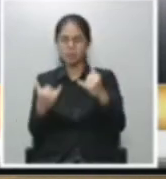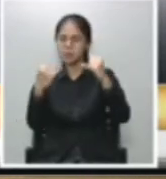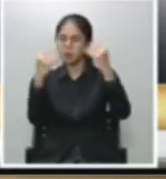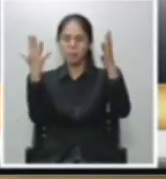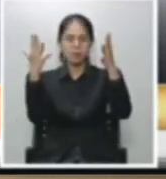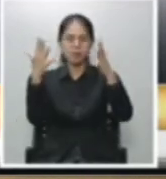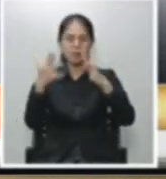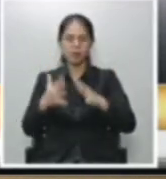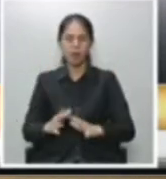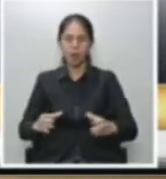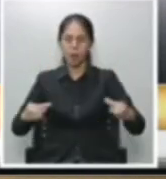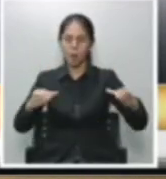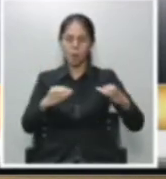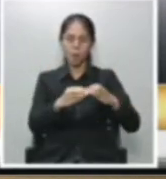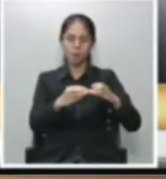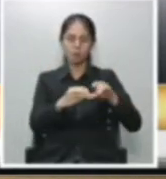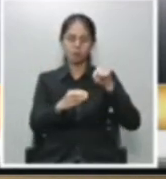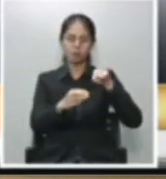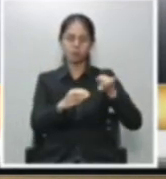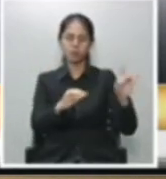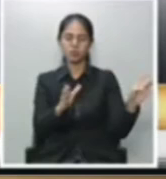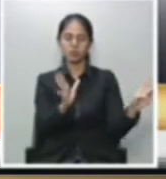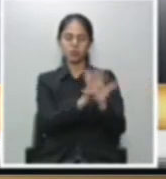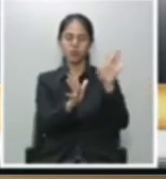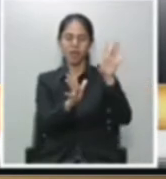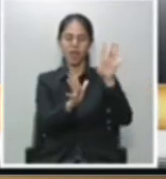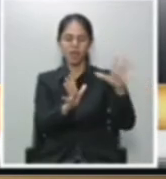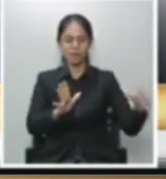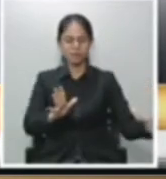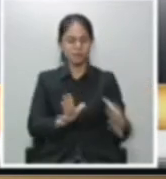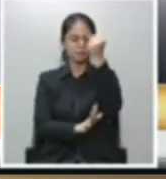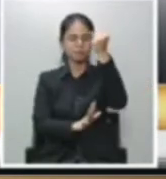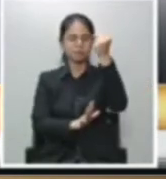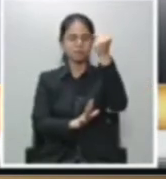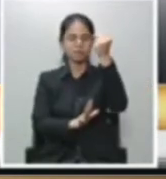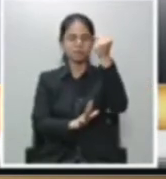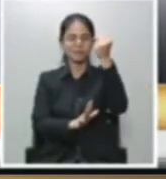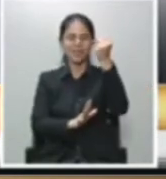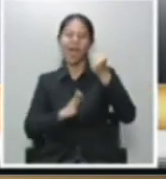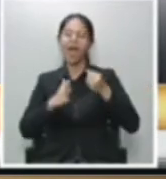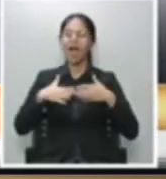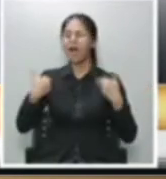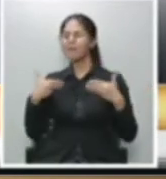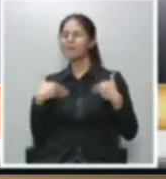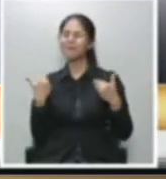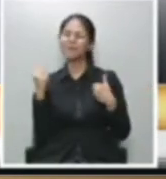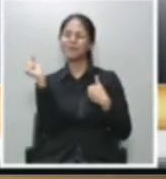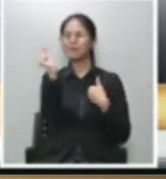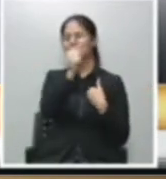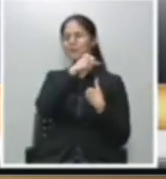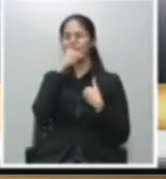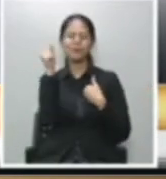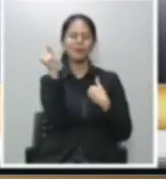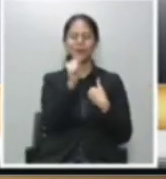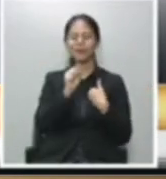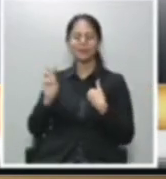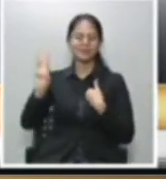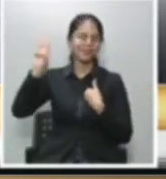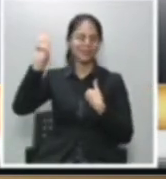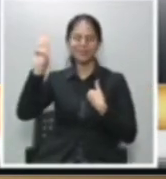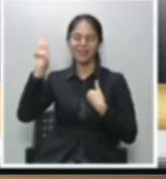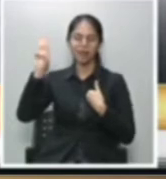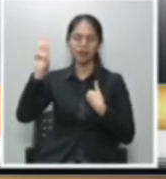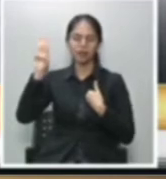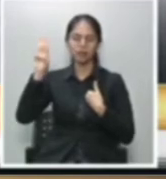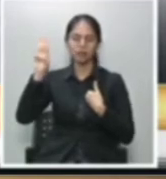ที่ยึดอำนาจพอยึดอำนาจเสร็จก็อารมณ์ดีแต่งเพลงให้สัญญาประชาชนจะซื้